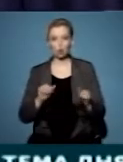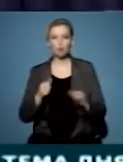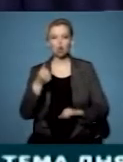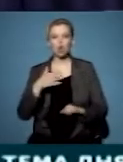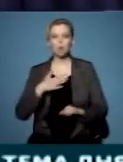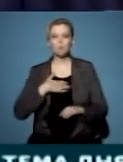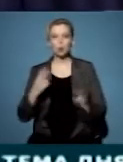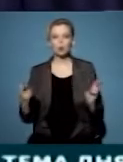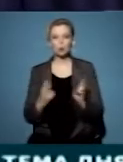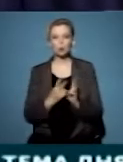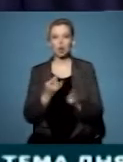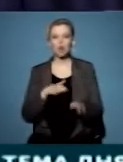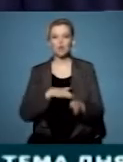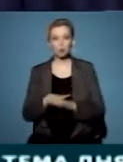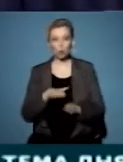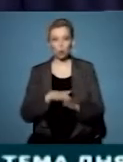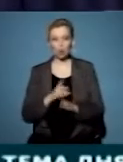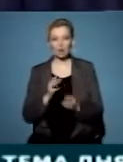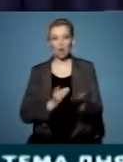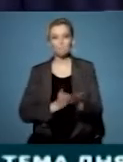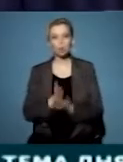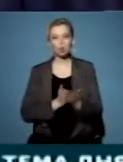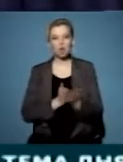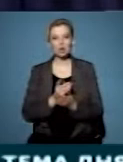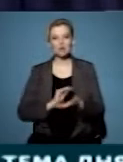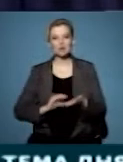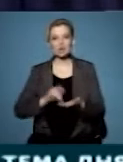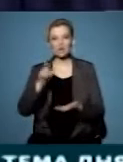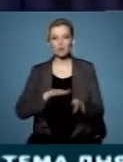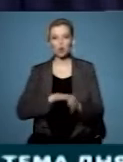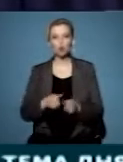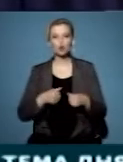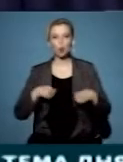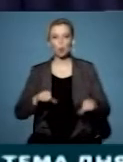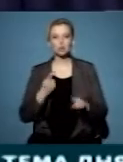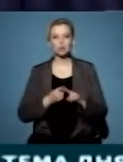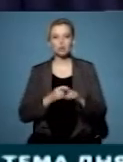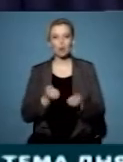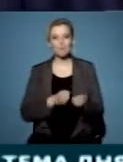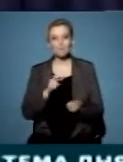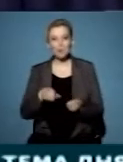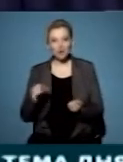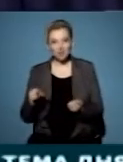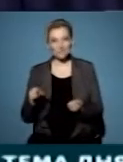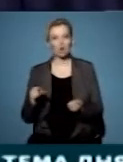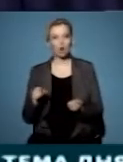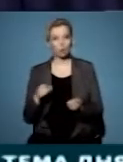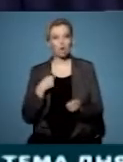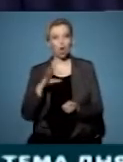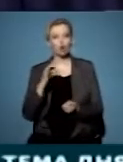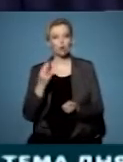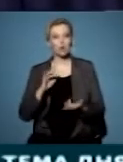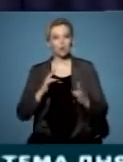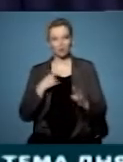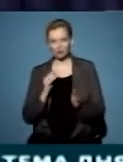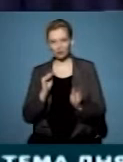моя зустріч, яка відбулася на посаді секретаря виконавчого комітету, це з перевізниками, саме тому, що я у соціальних мережах